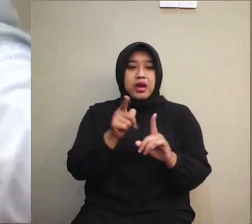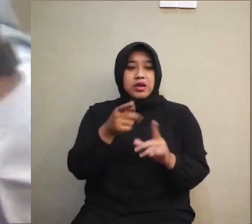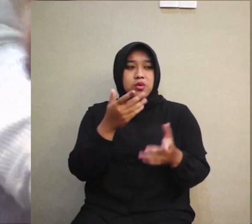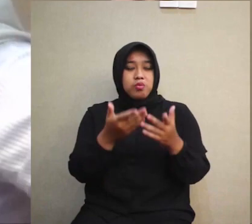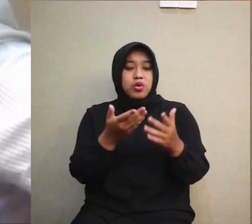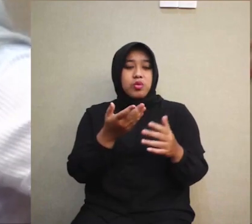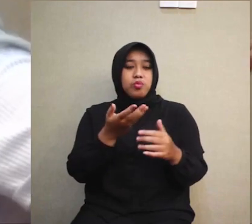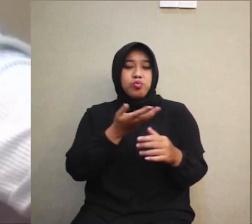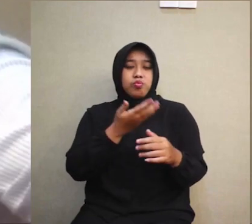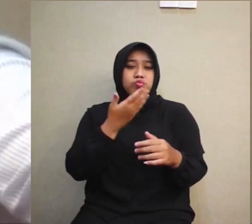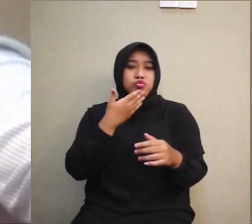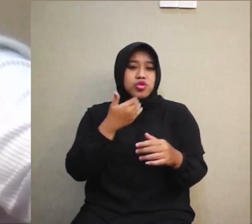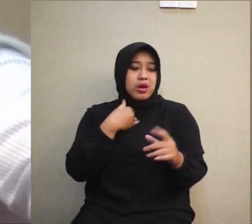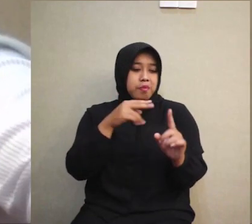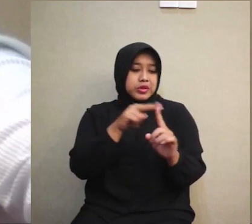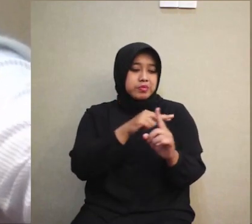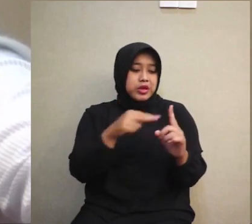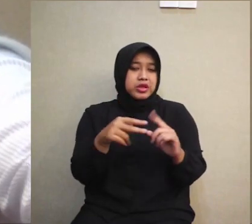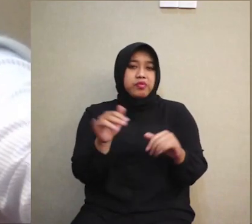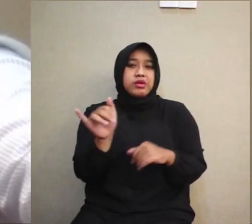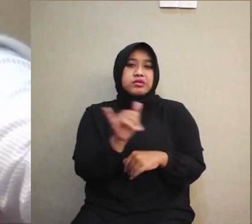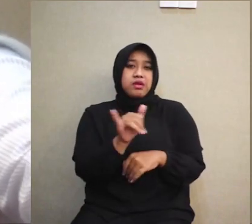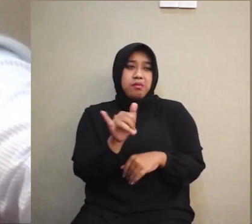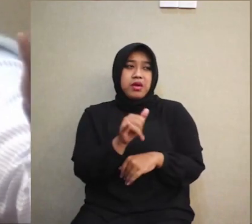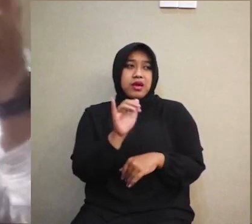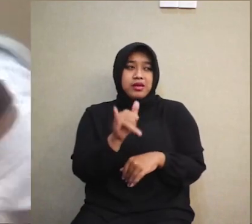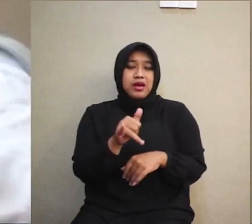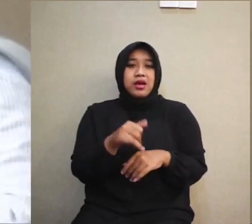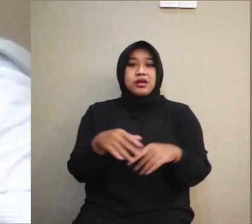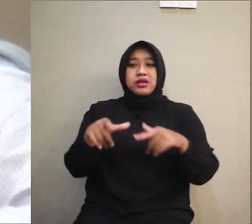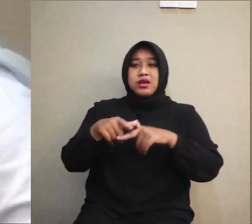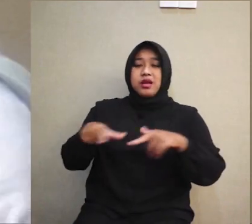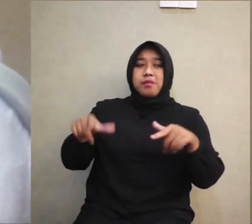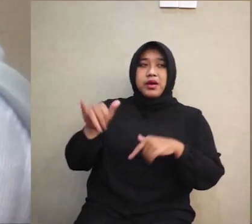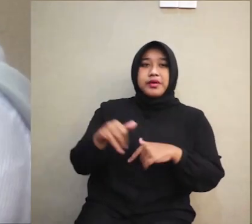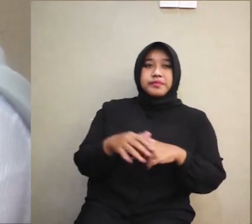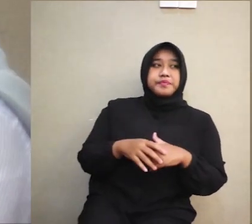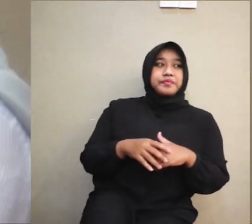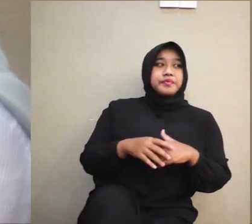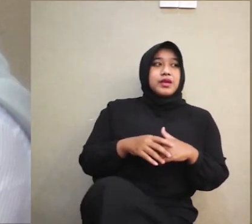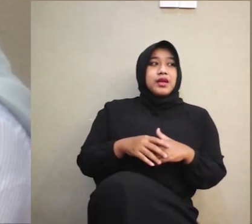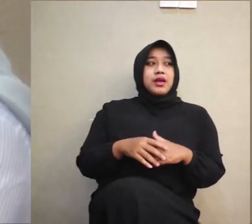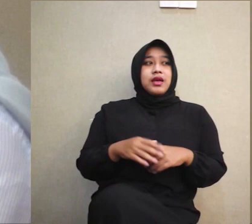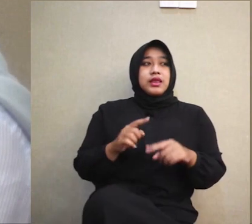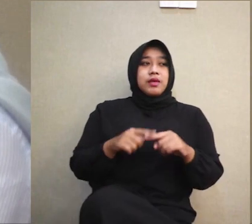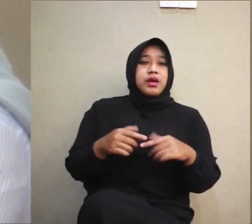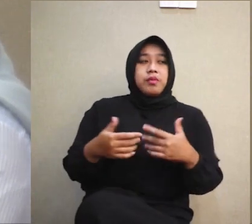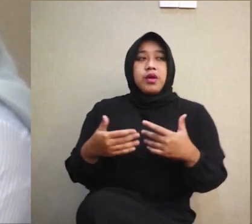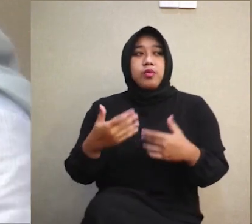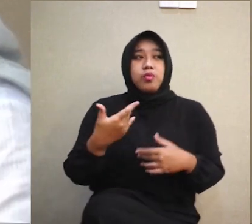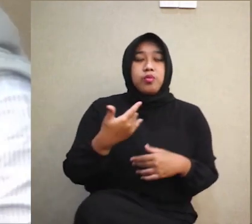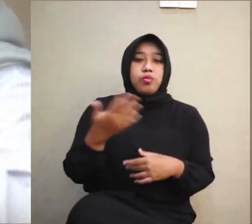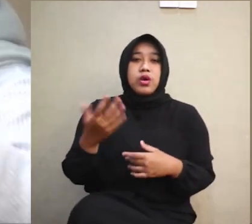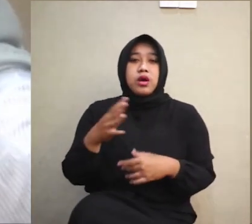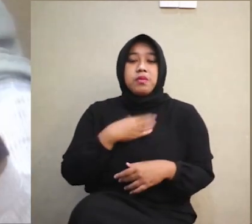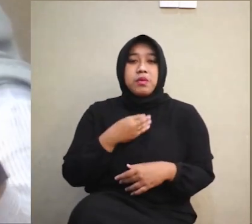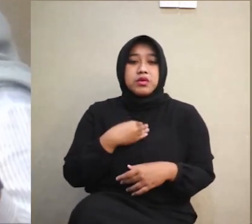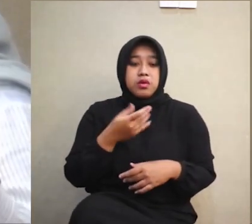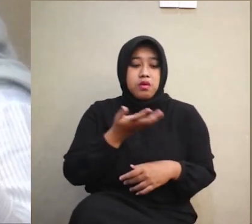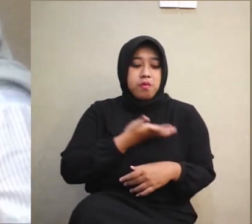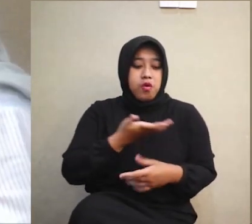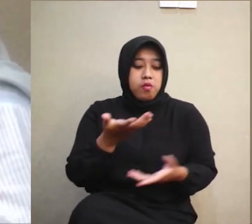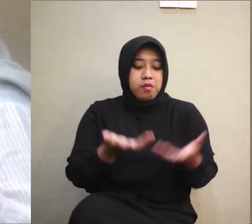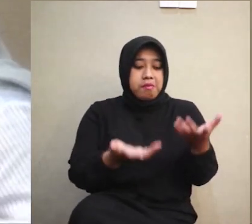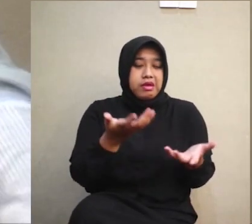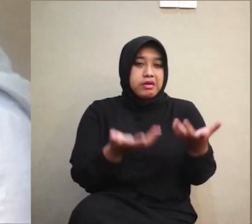perspektif yang hampir sama lah gitu akhirnya gitu ya di lapangan Gitu Namun bukan bermaksud untuk membandingkan di